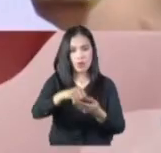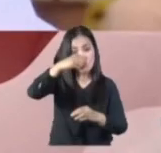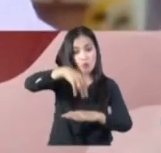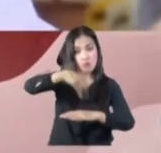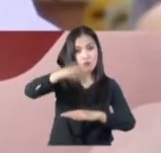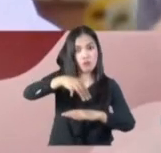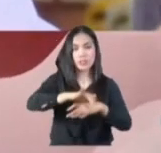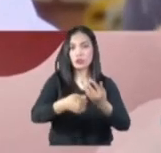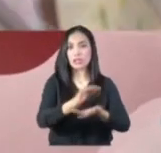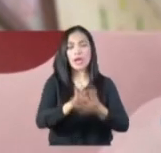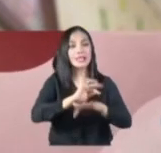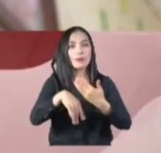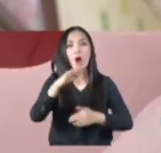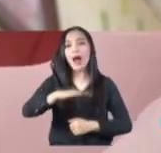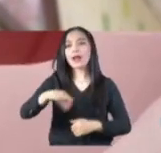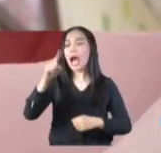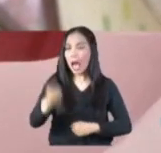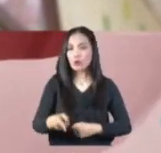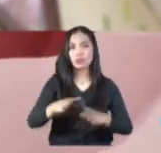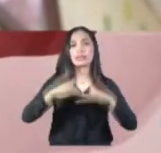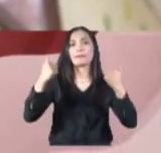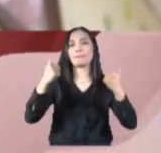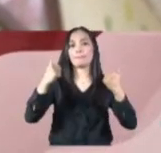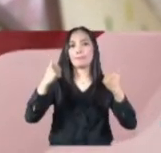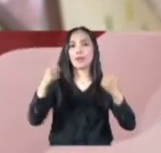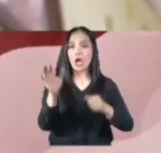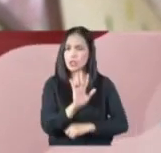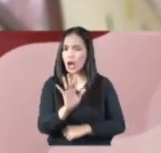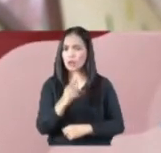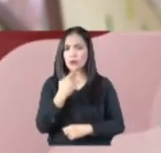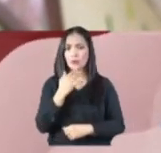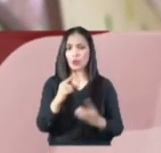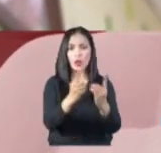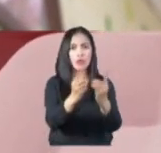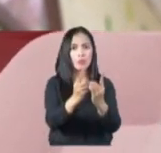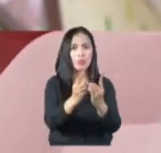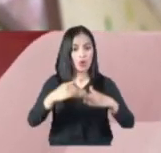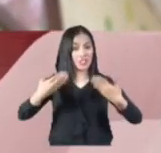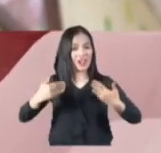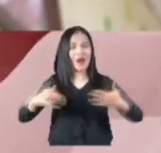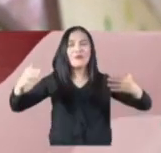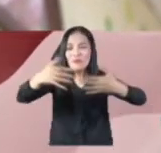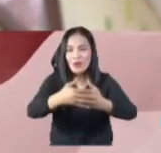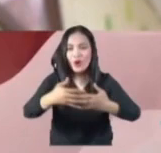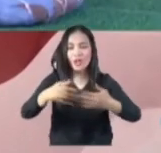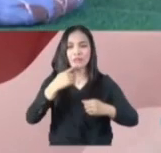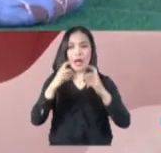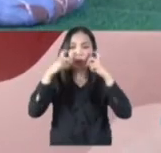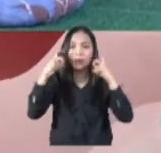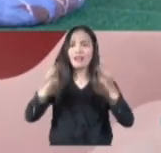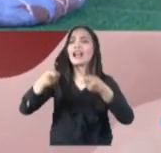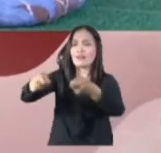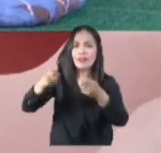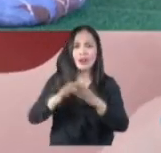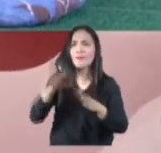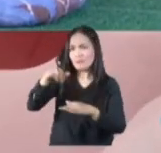Nah siap anak juga harus dipersiapkan jangan sampai begitu Ketemu saking gembira saling tukar-menukar masker kefir